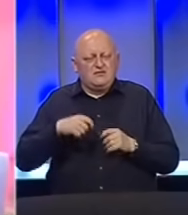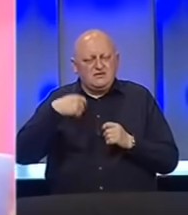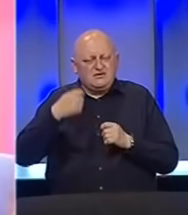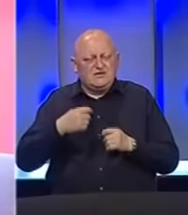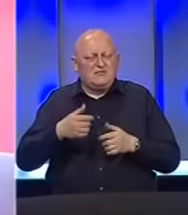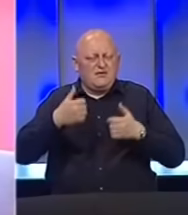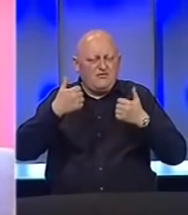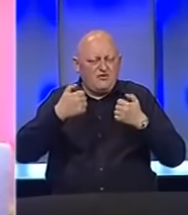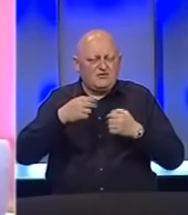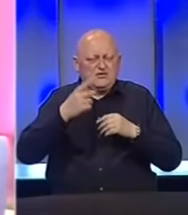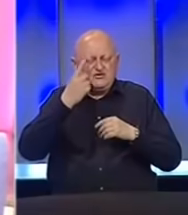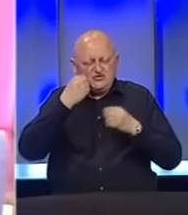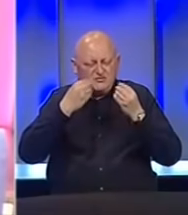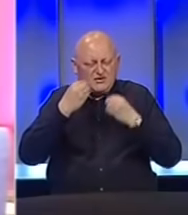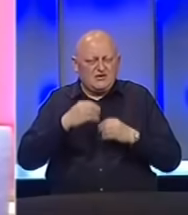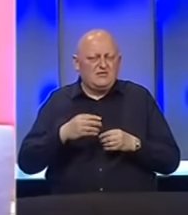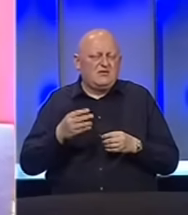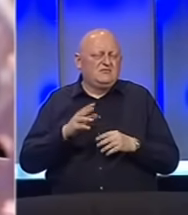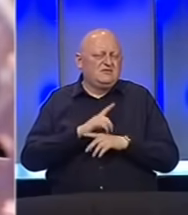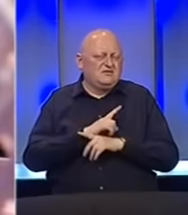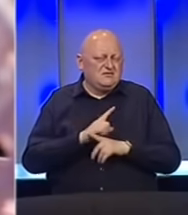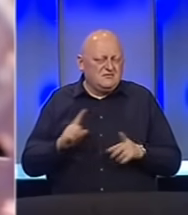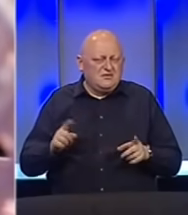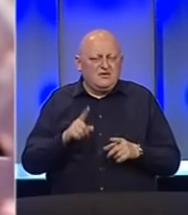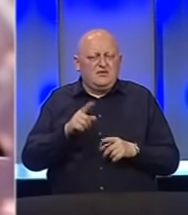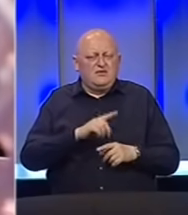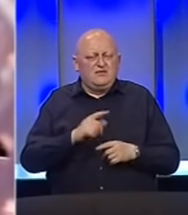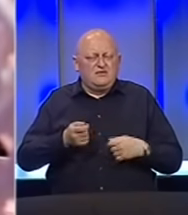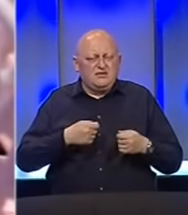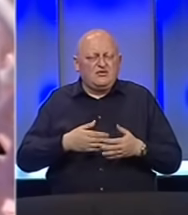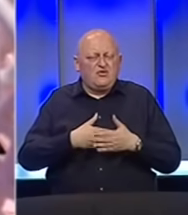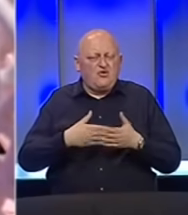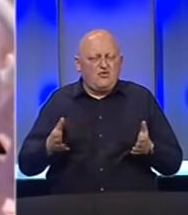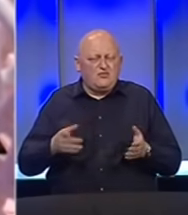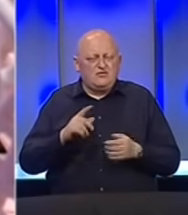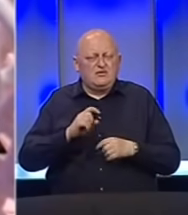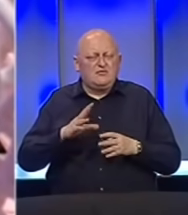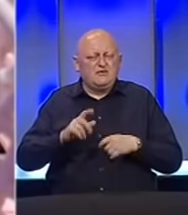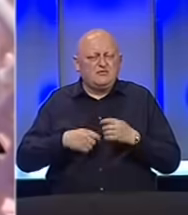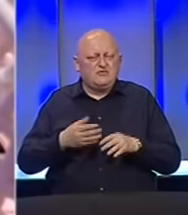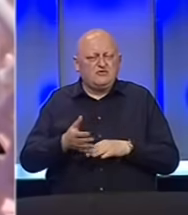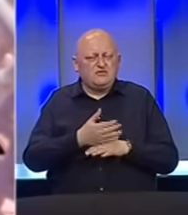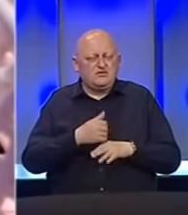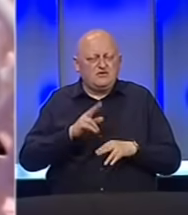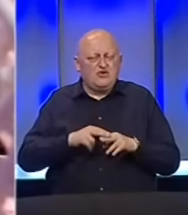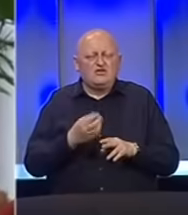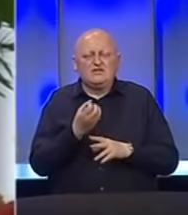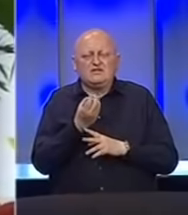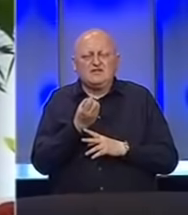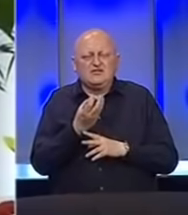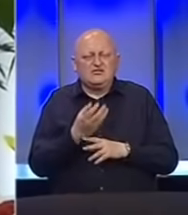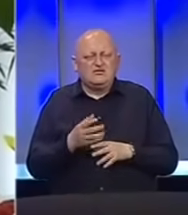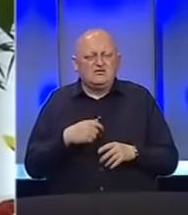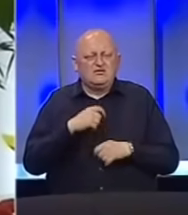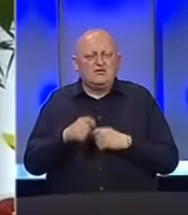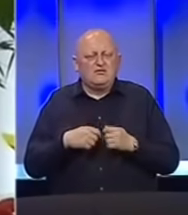snimateljima, fotografima, šminkerima, dekoraterima. Iako su im trgovine otvorene bez posla i zarade, ostali su i cvjećari.